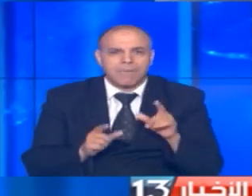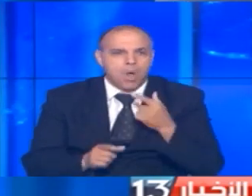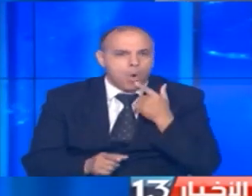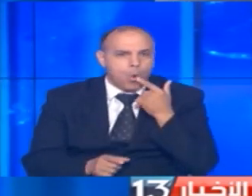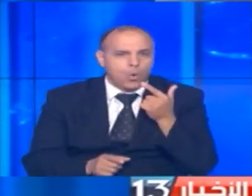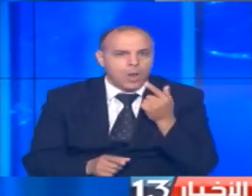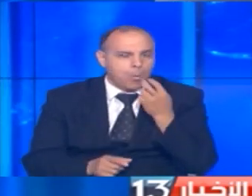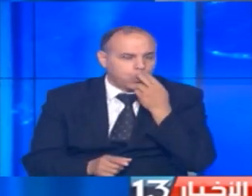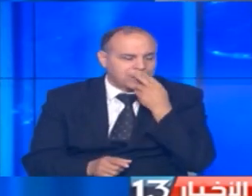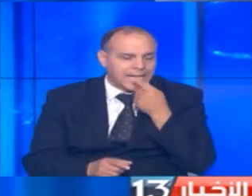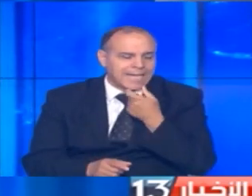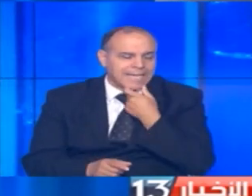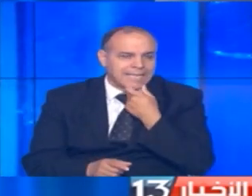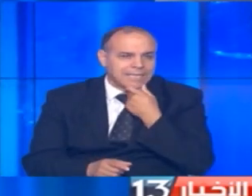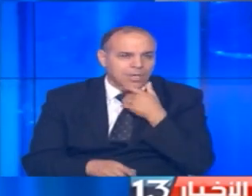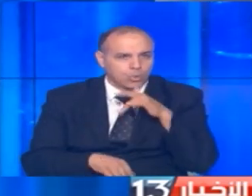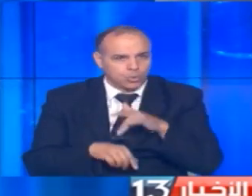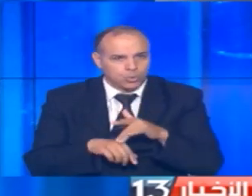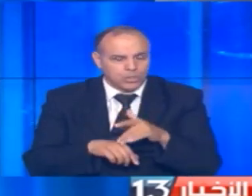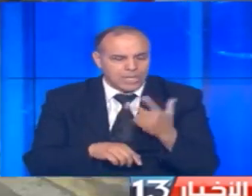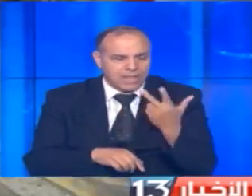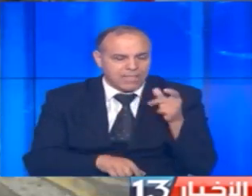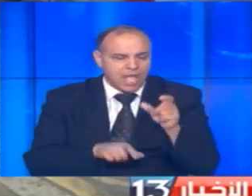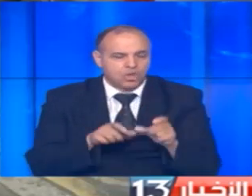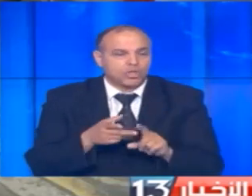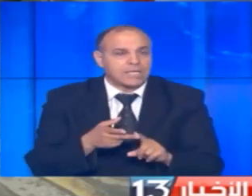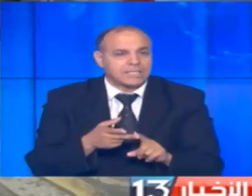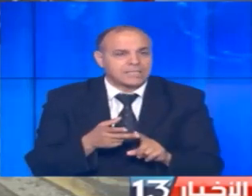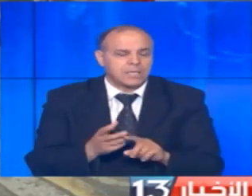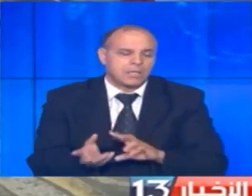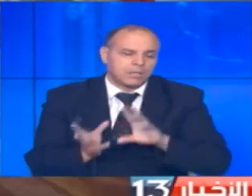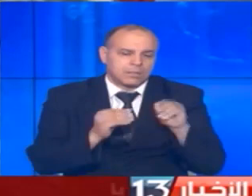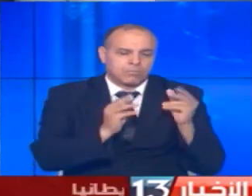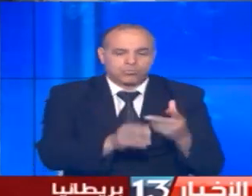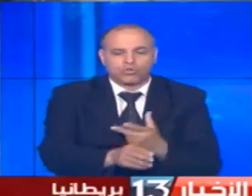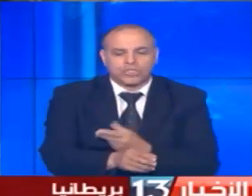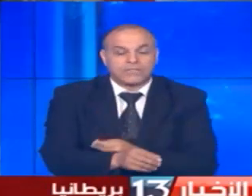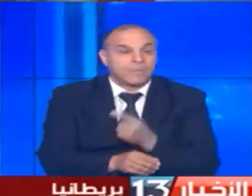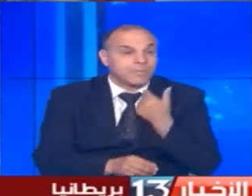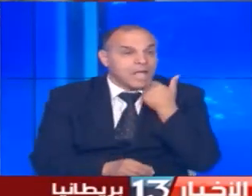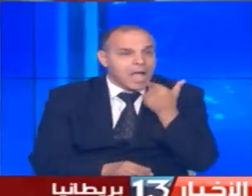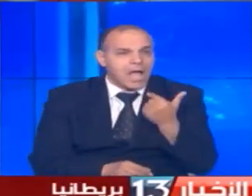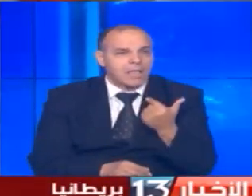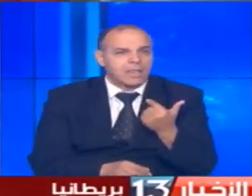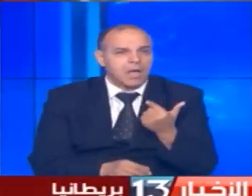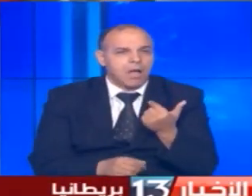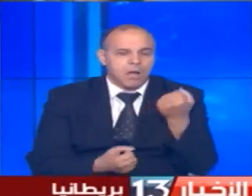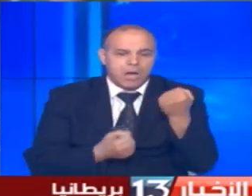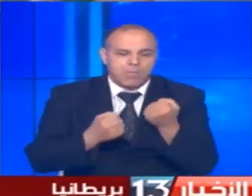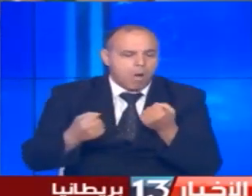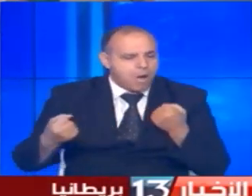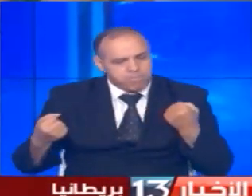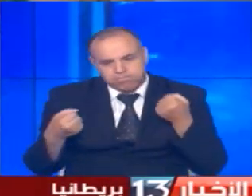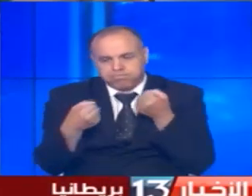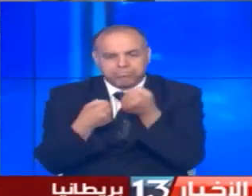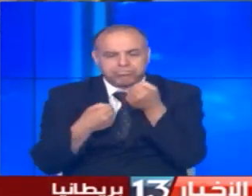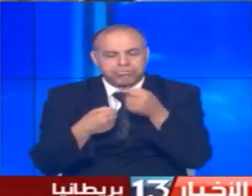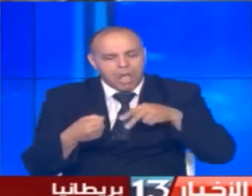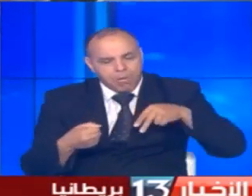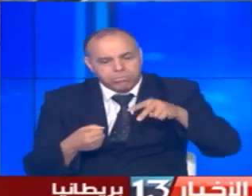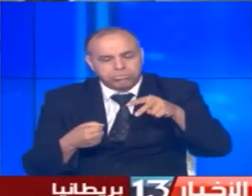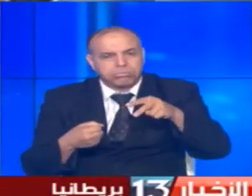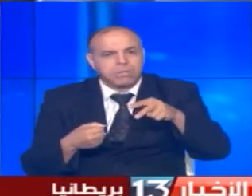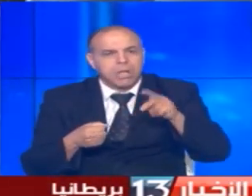عن الشرطة البريطانية إصابة 3 أشخاص تم نقلهم إلى المستشفى بعد أن صدمت سيارة عددا من المشاة